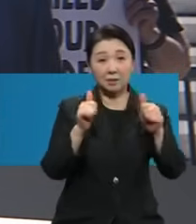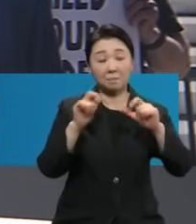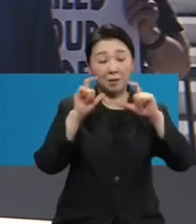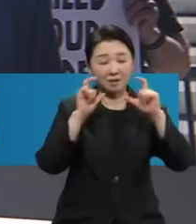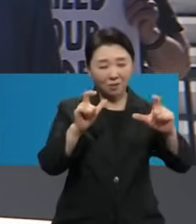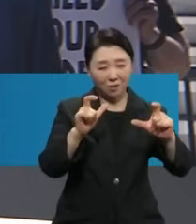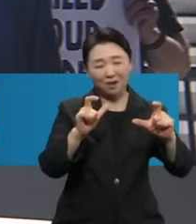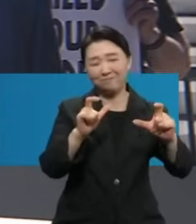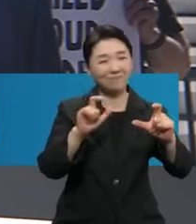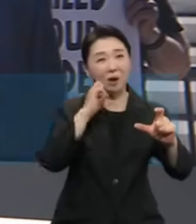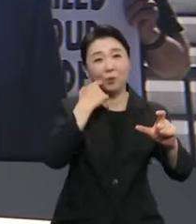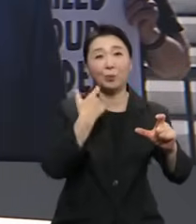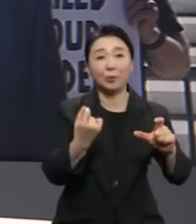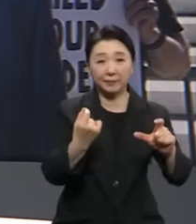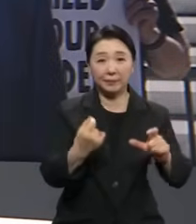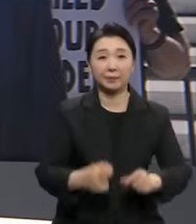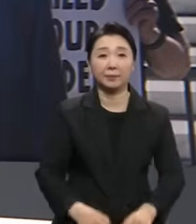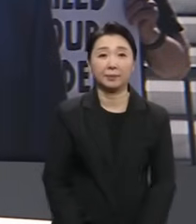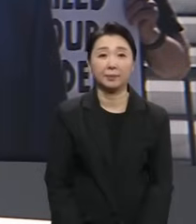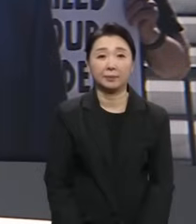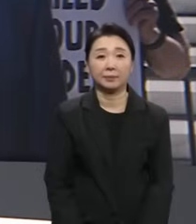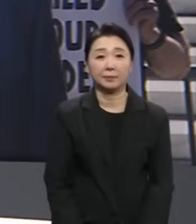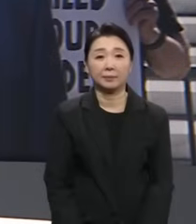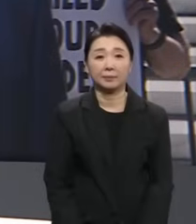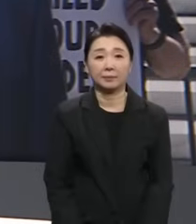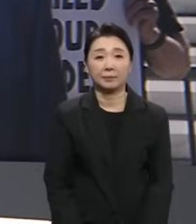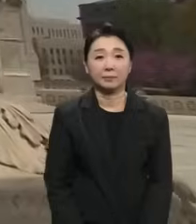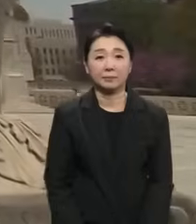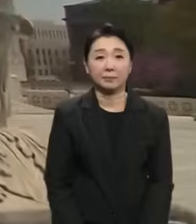나오긴 힘들어졌습니다. 워싱턴 김필규 특파원입니다.